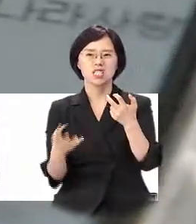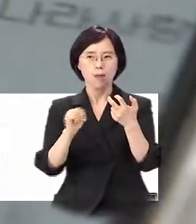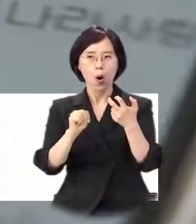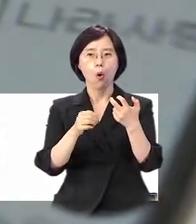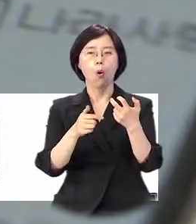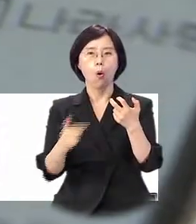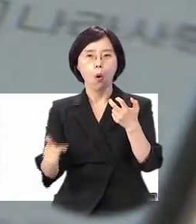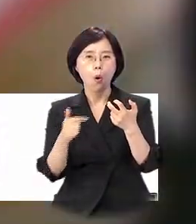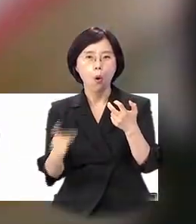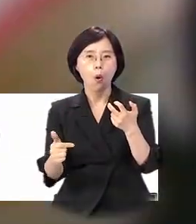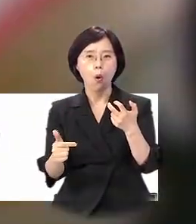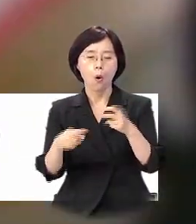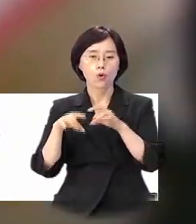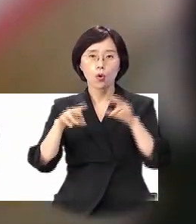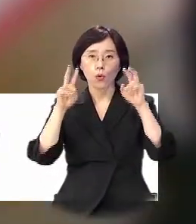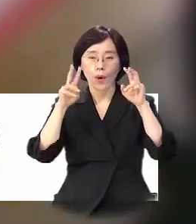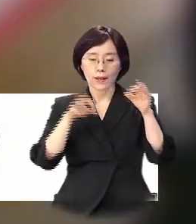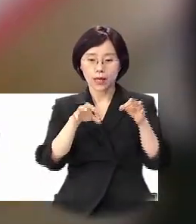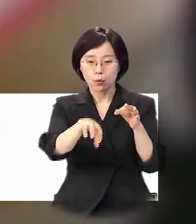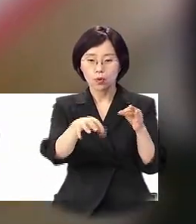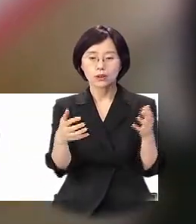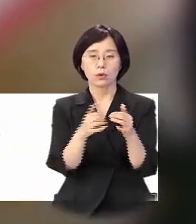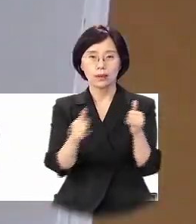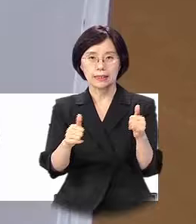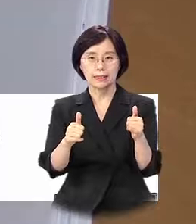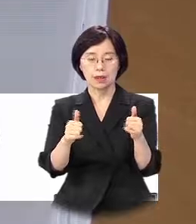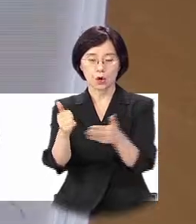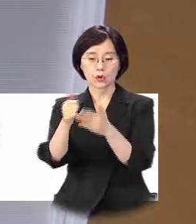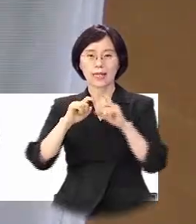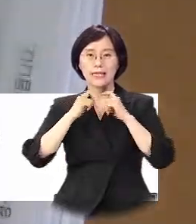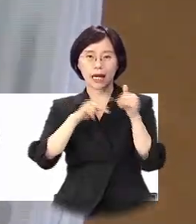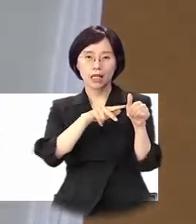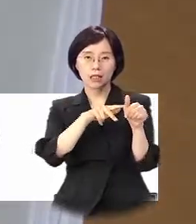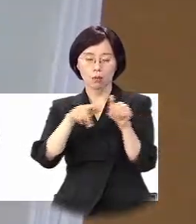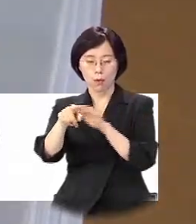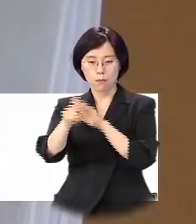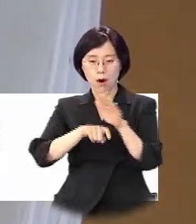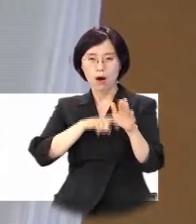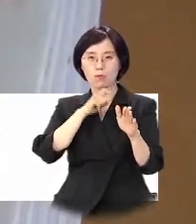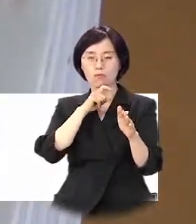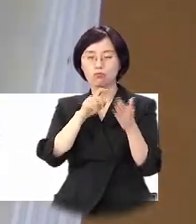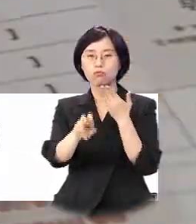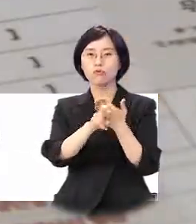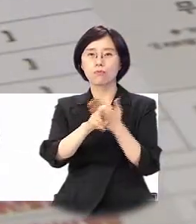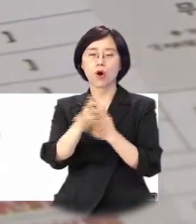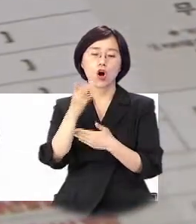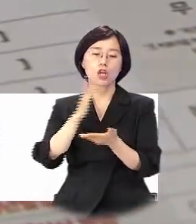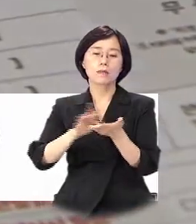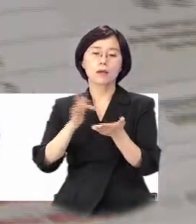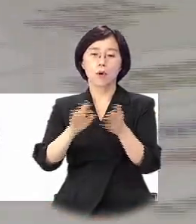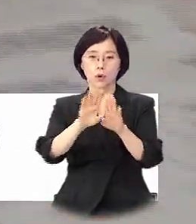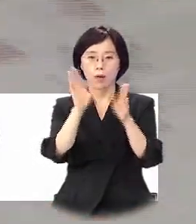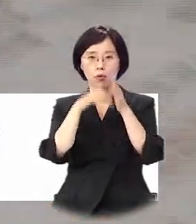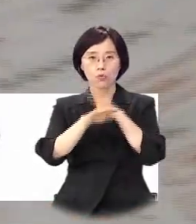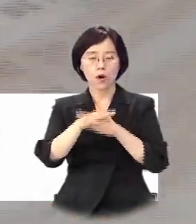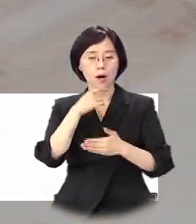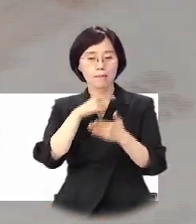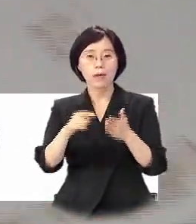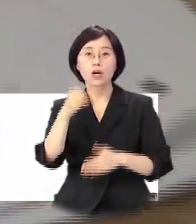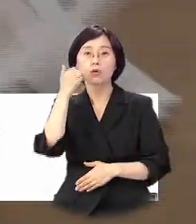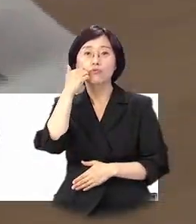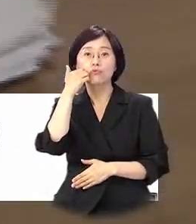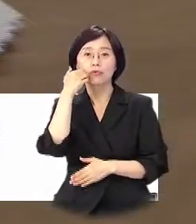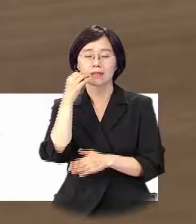이릅니다. 통신사 대리점 직원이 고객 개인정보를 도용해 무단으로 스마트폰을 개통하고도 피해는